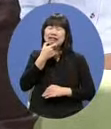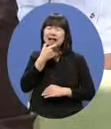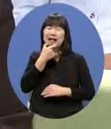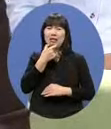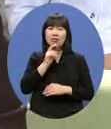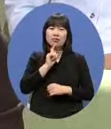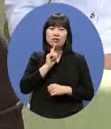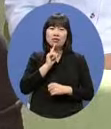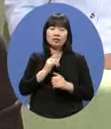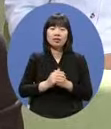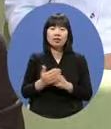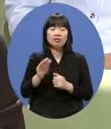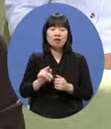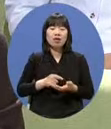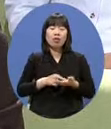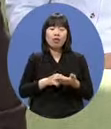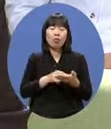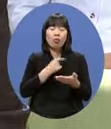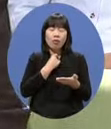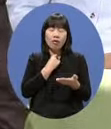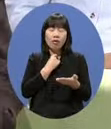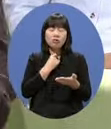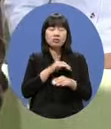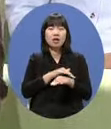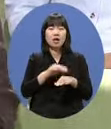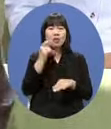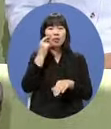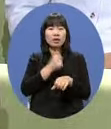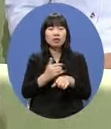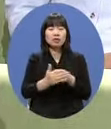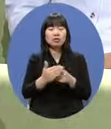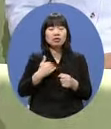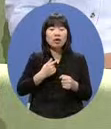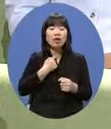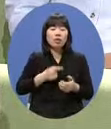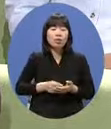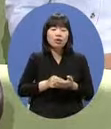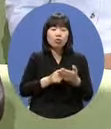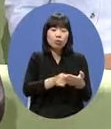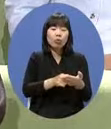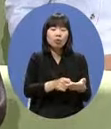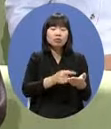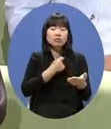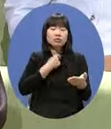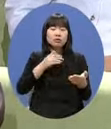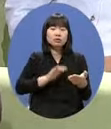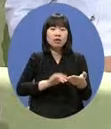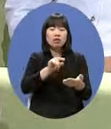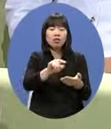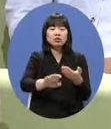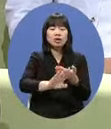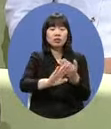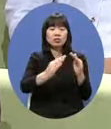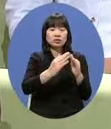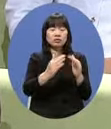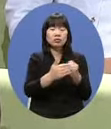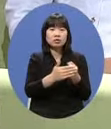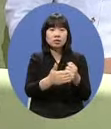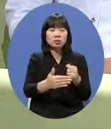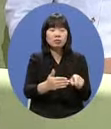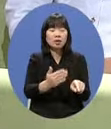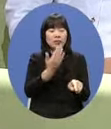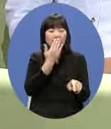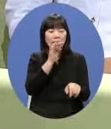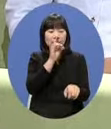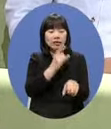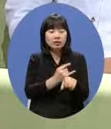아이들은 요구를 또 제대로 못 해요 가령 내가 요거를 하고 싶어요 그러면은 저게 남의 집이니까 이게 되는지